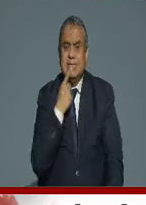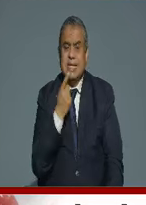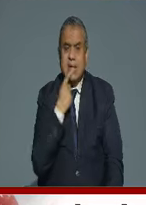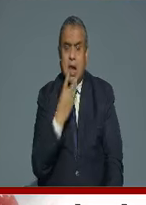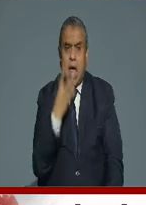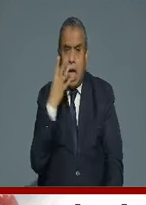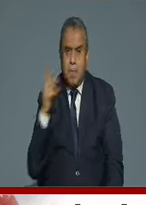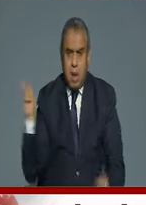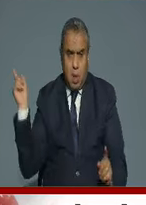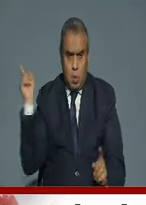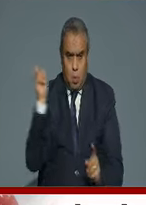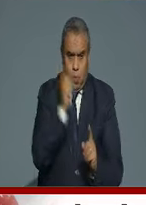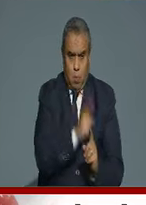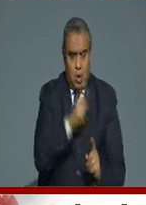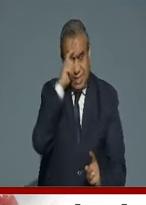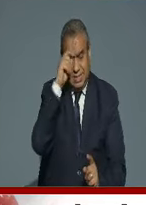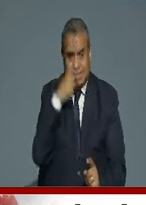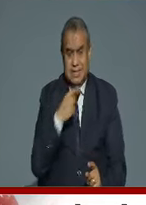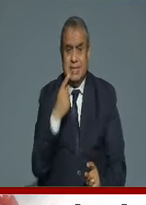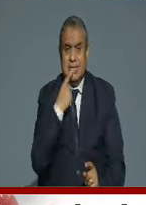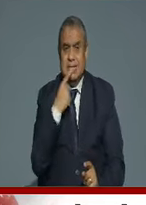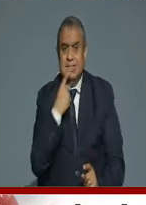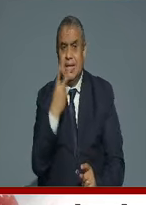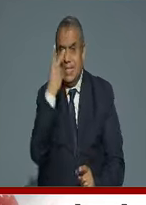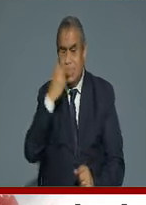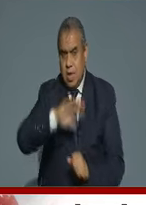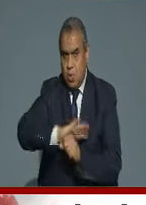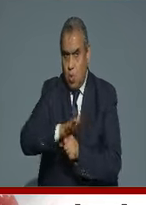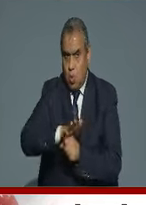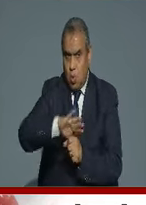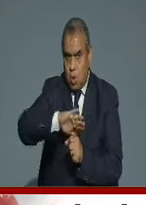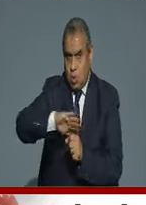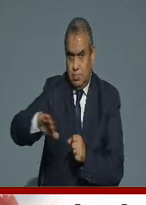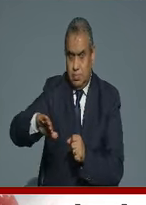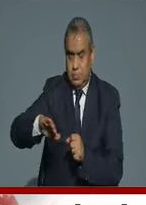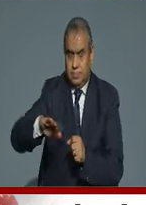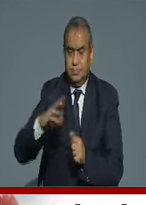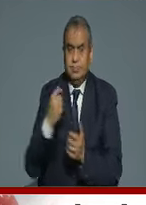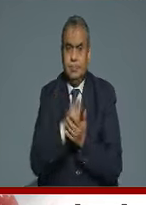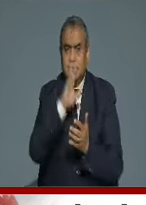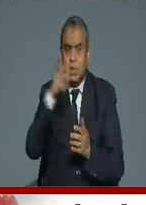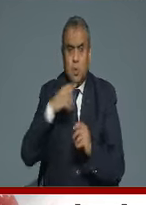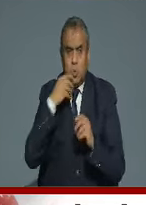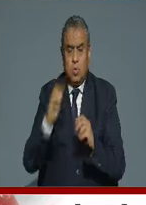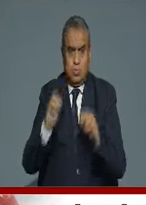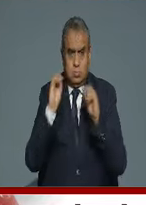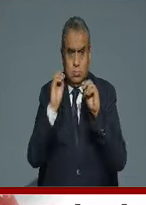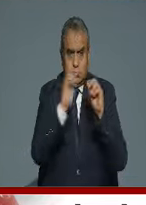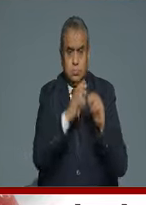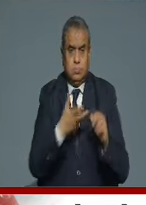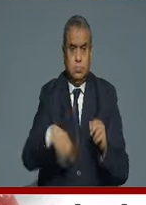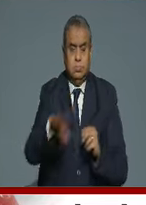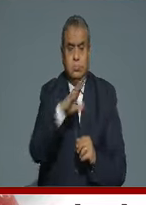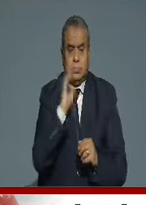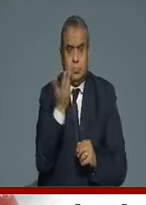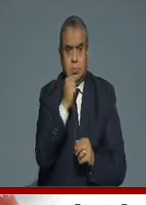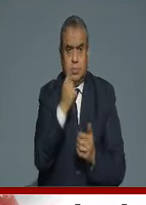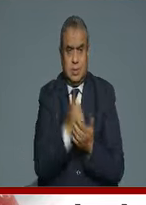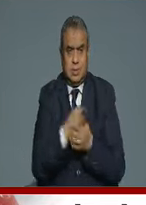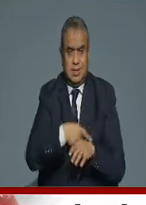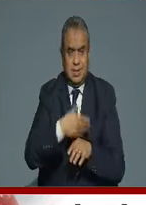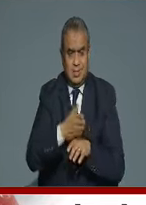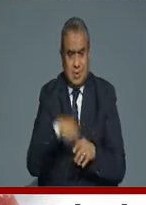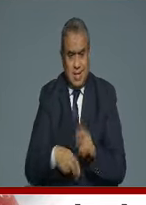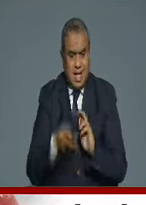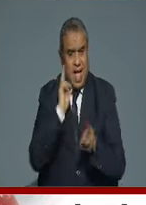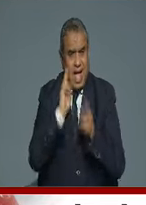صعب في مصر، سنتين أزمة كورونا. وطبعاً لما بنيجي نقول الكلام دوت يمكن يكون مش وقته يعني إن احنا نقوله